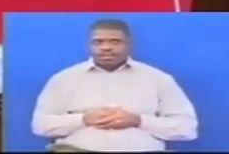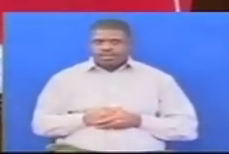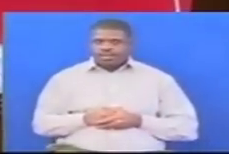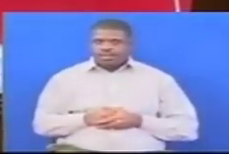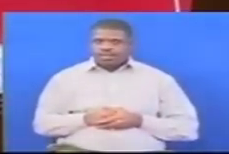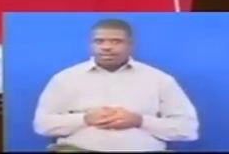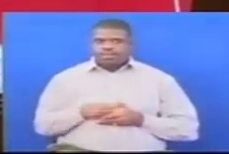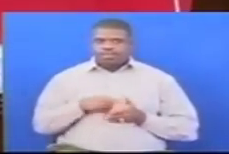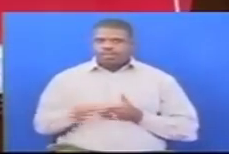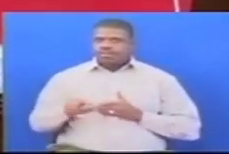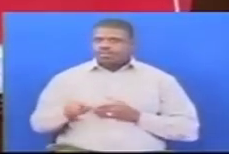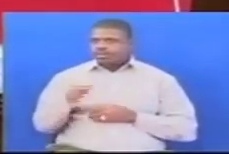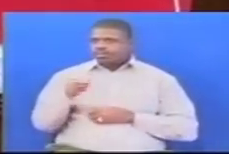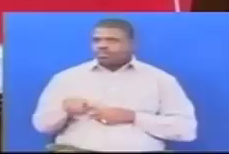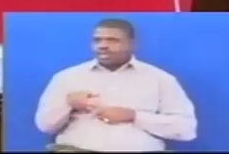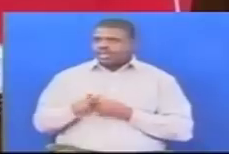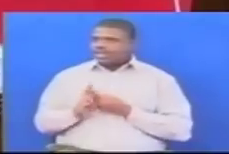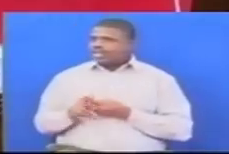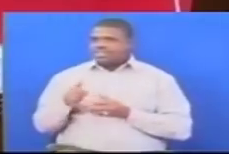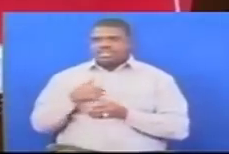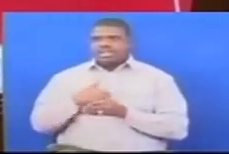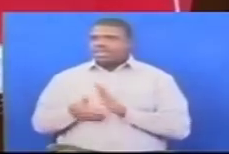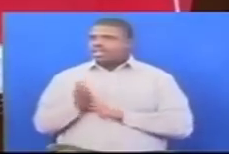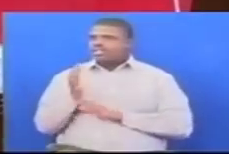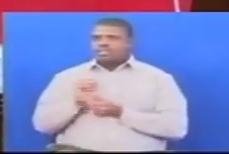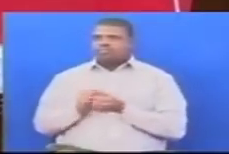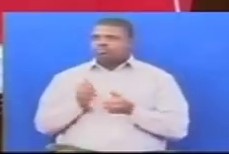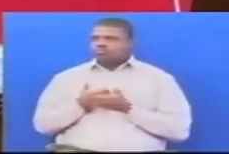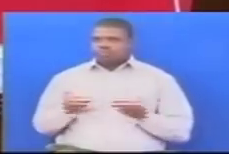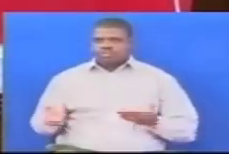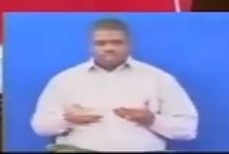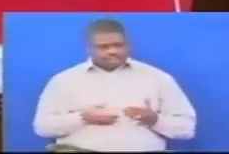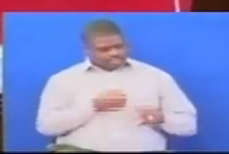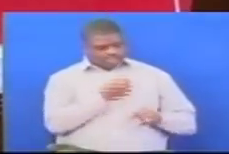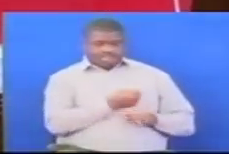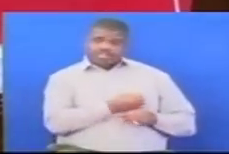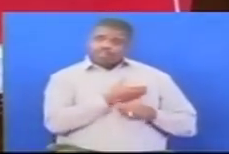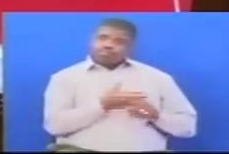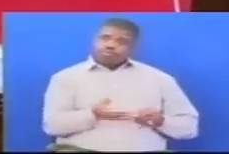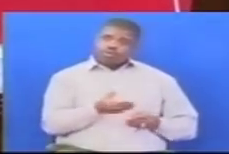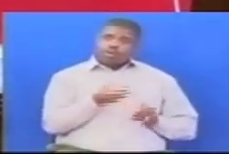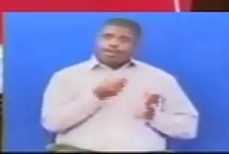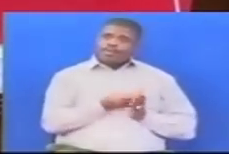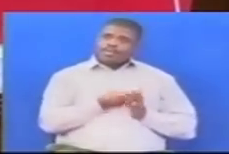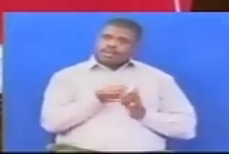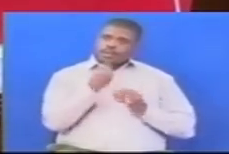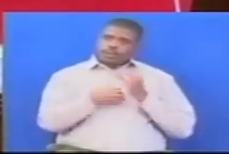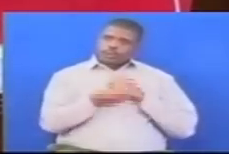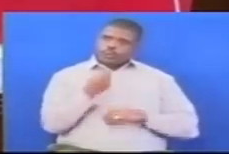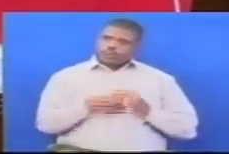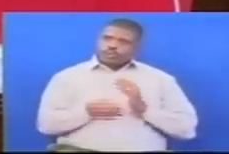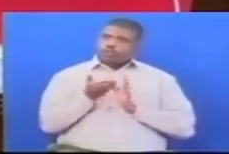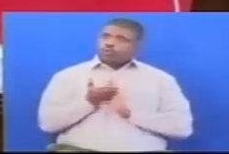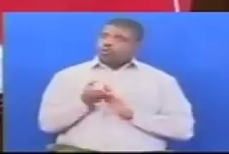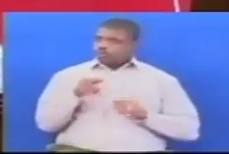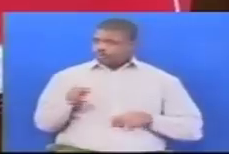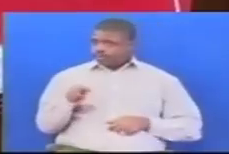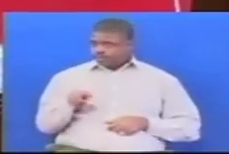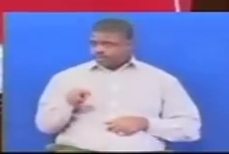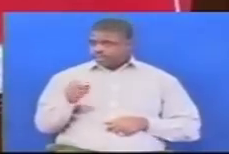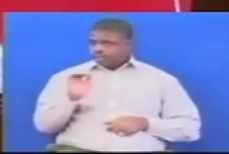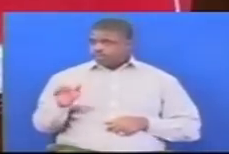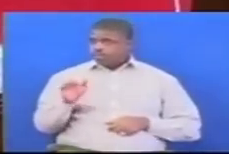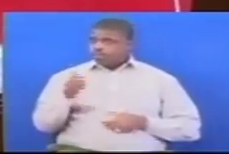mnaanza kumlipa hela mkandarasi hajaanza chochote hayuko kwenye site anakula pesa na nikuomba waziri na kuambia